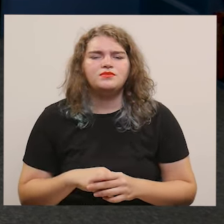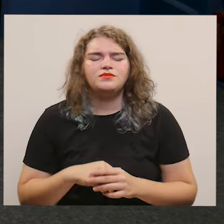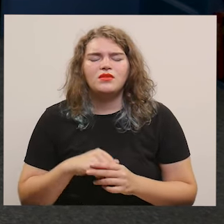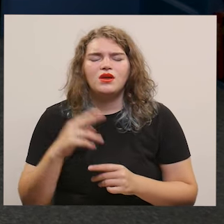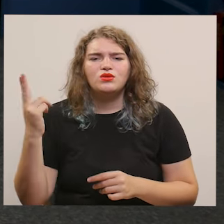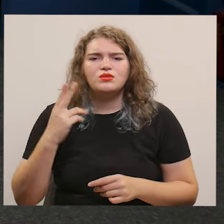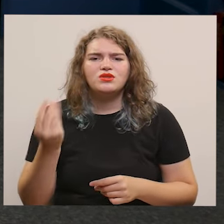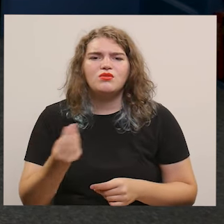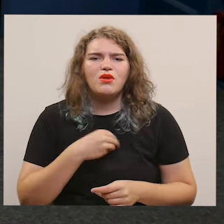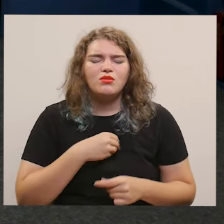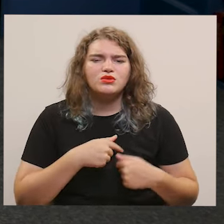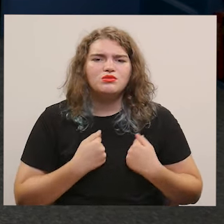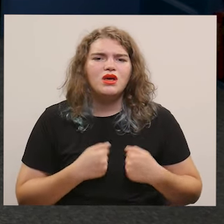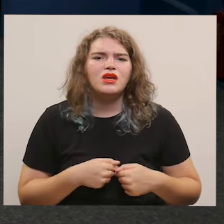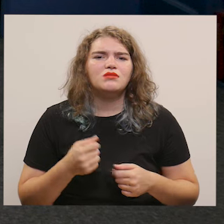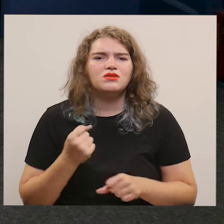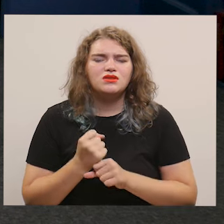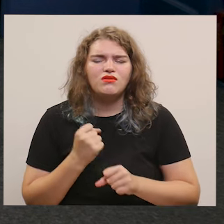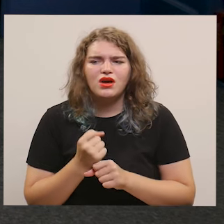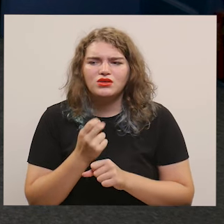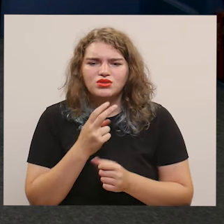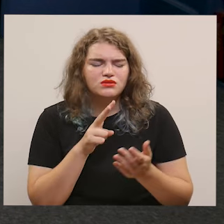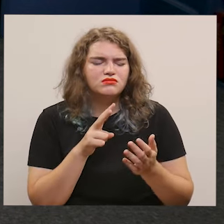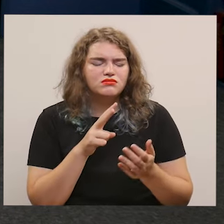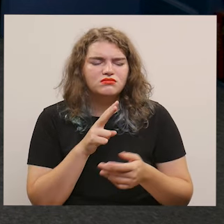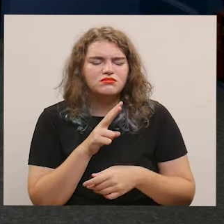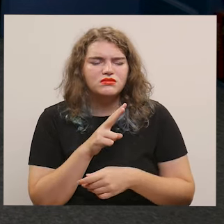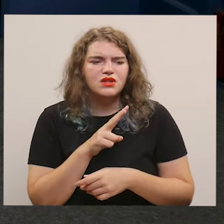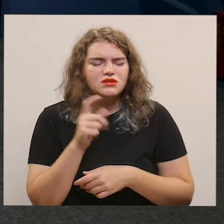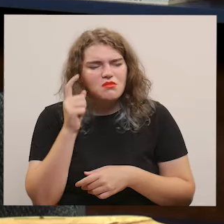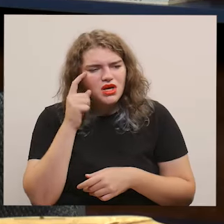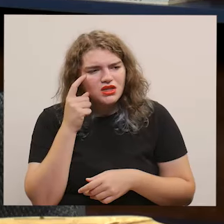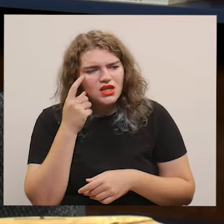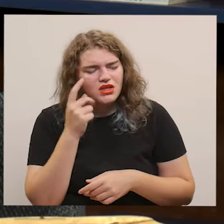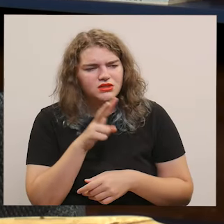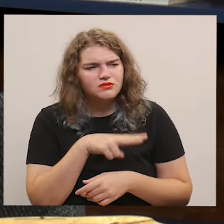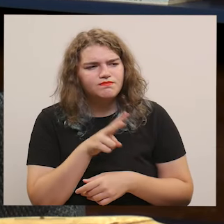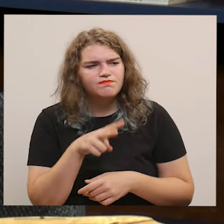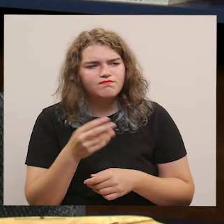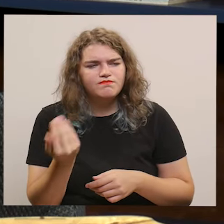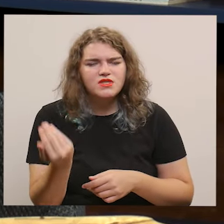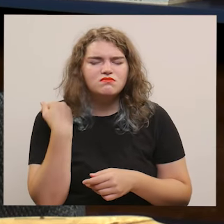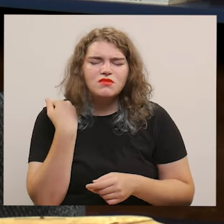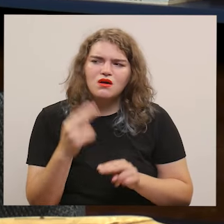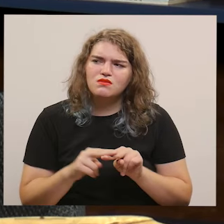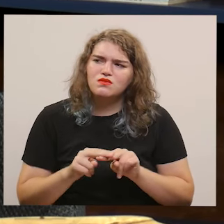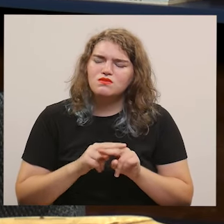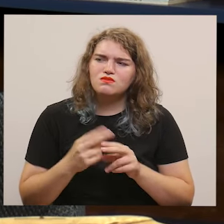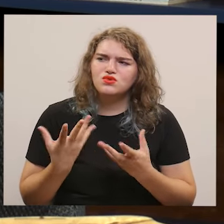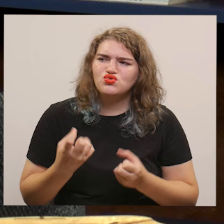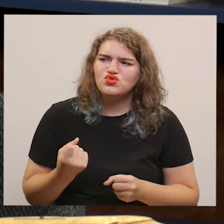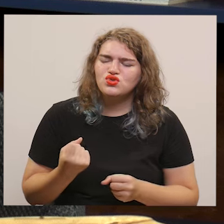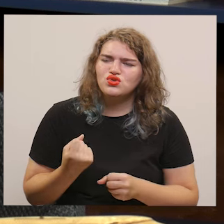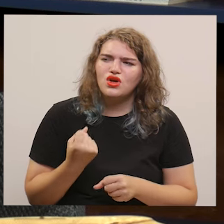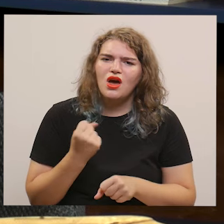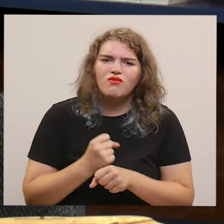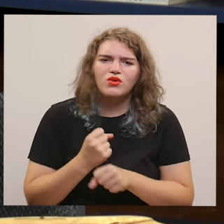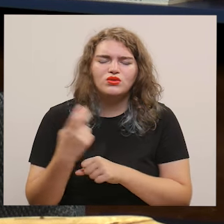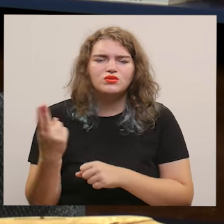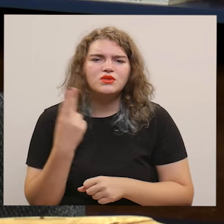pe inimă să fac lucrul acesta, am început să mă uit, evident, la fel, rațional, să mă uit în spate la ceea ce a